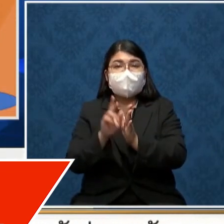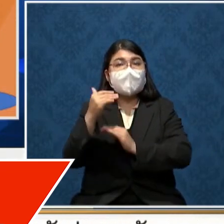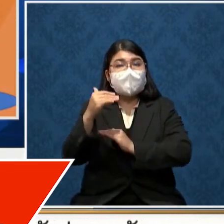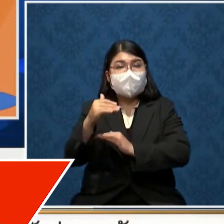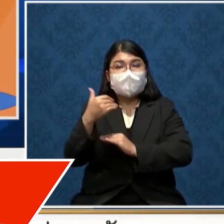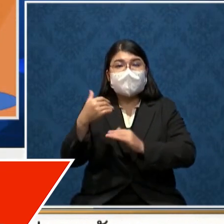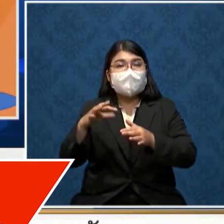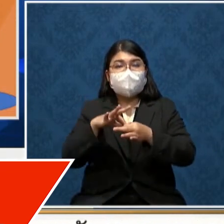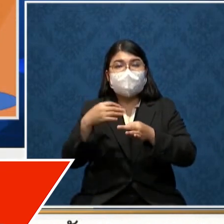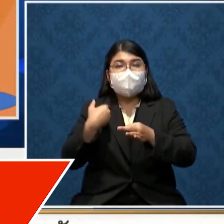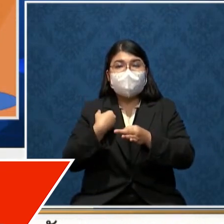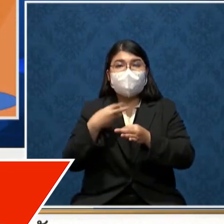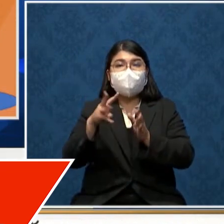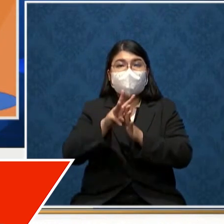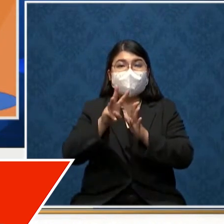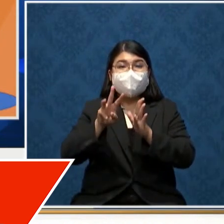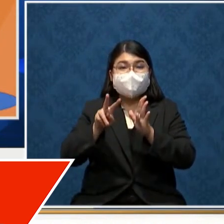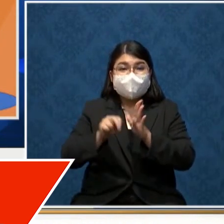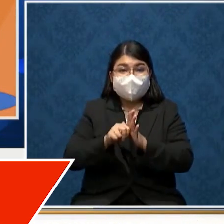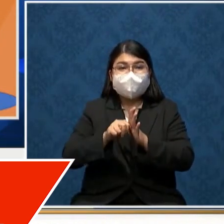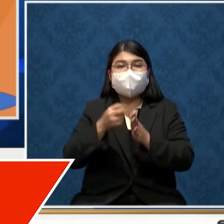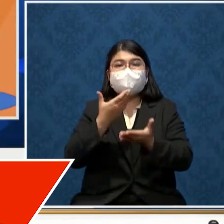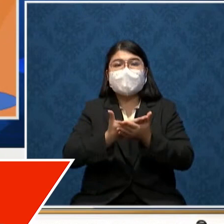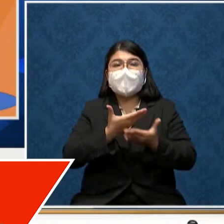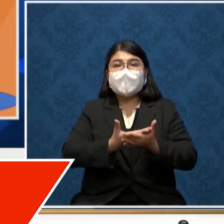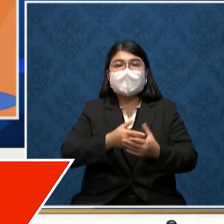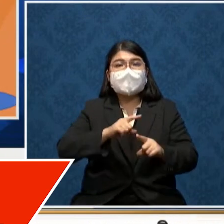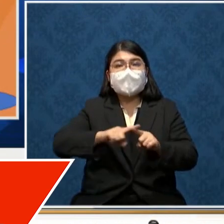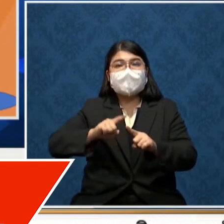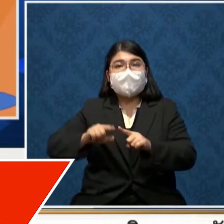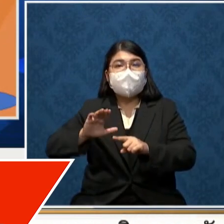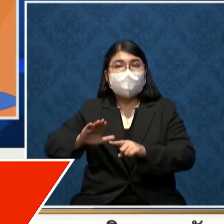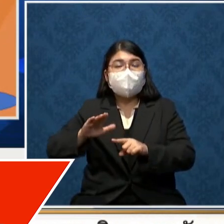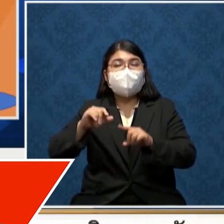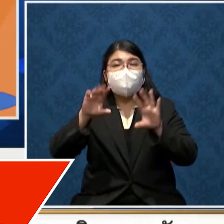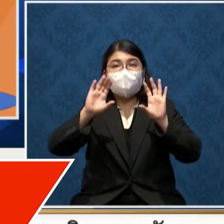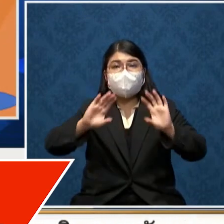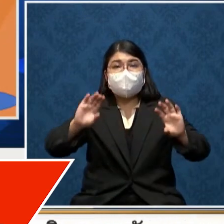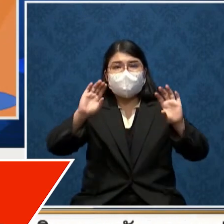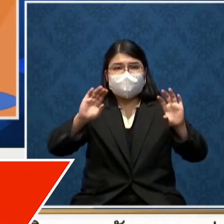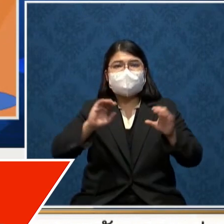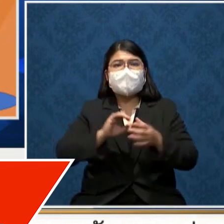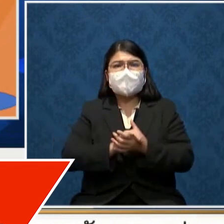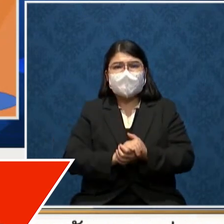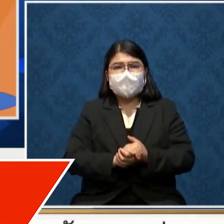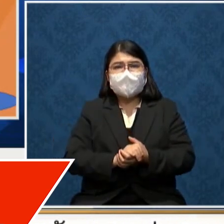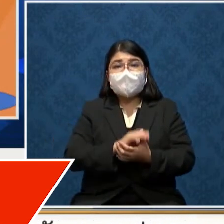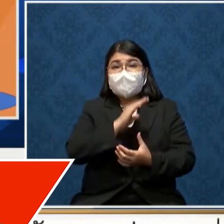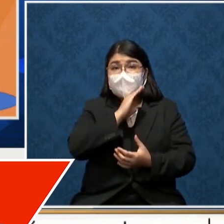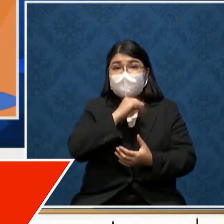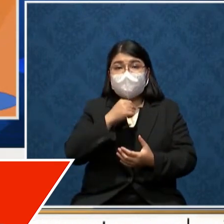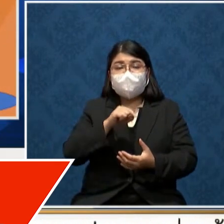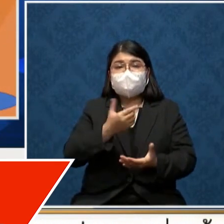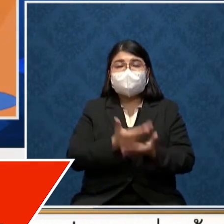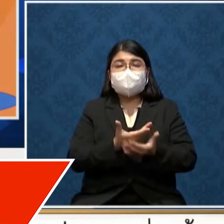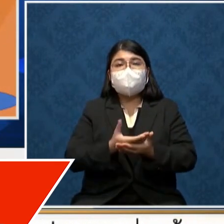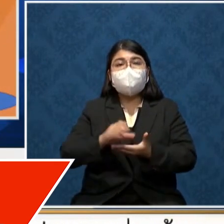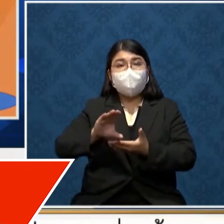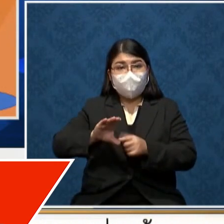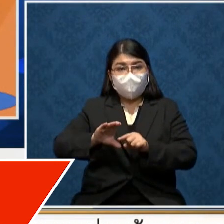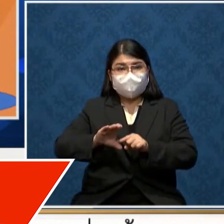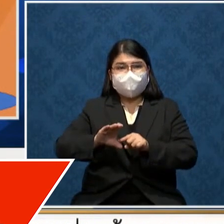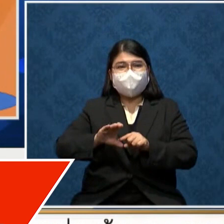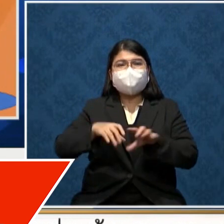ลังของรัฐในกรณีที่เห็นว่างบประมาณที่ได้รับจัดส